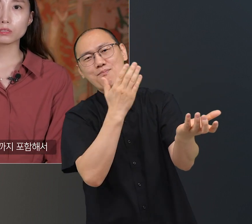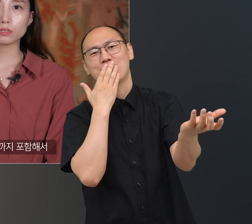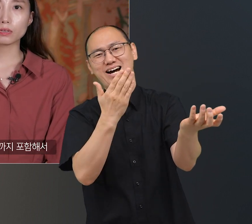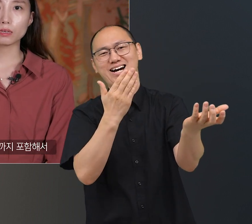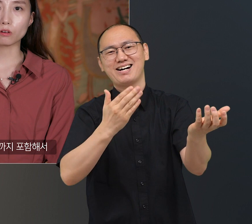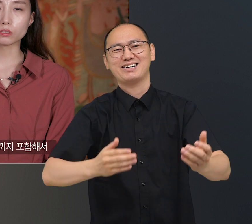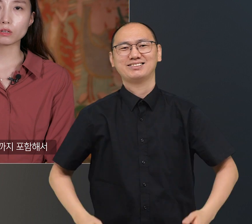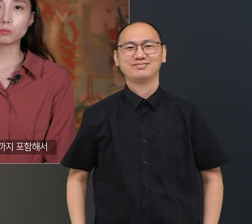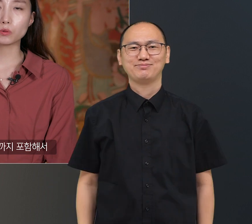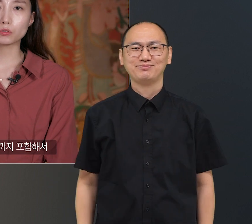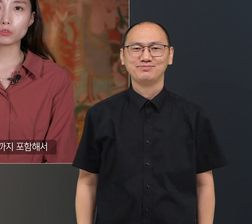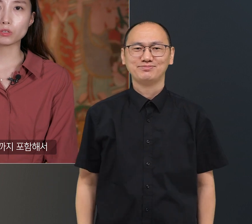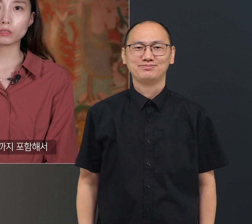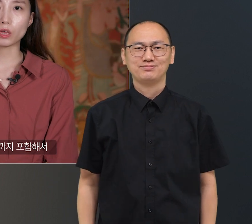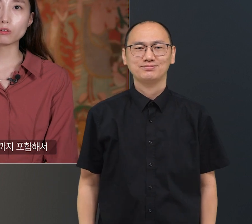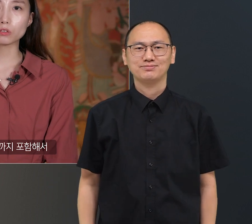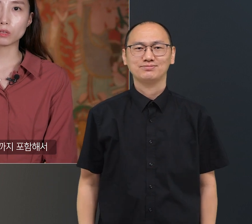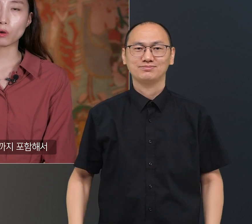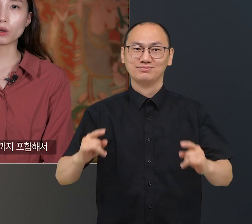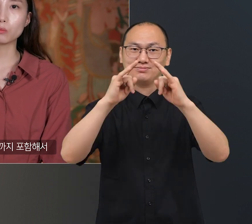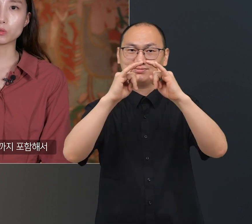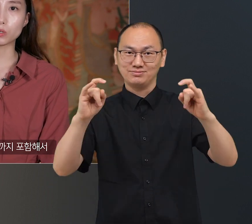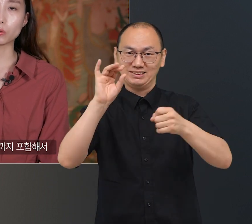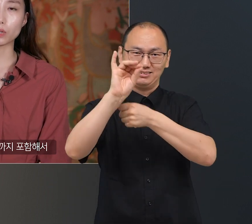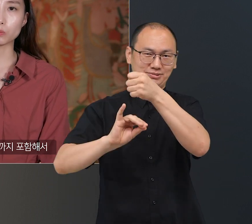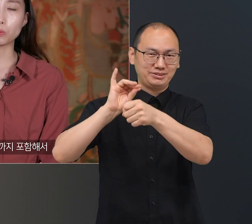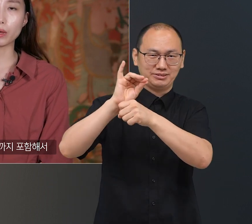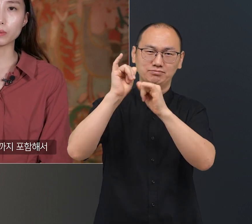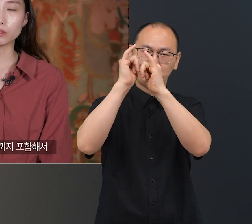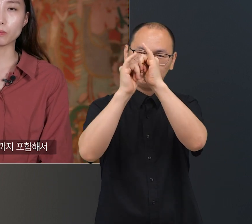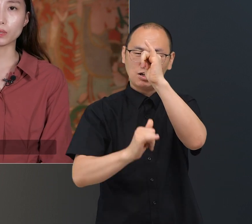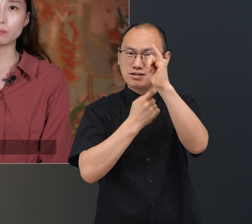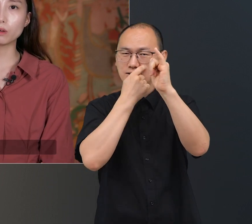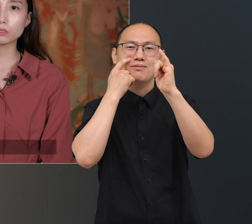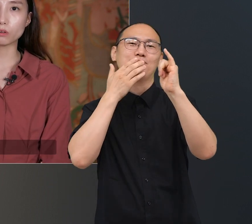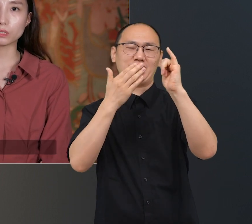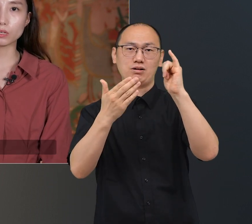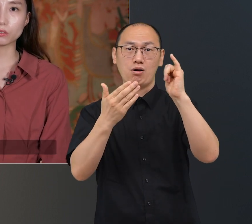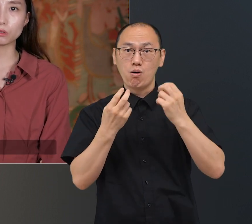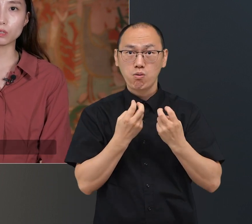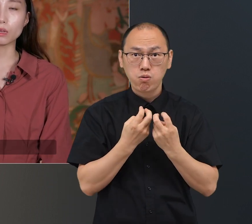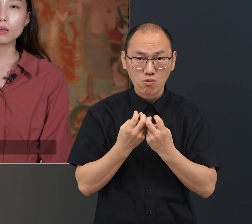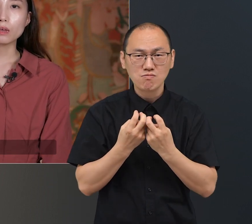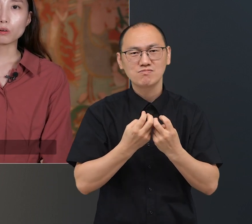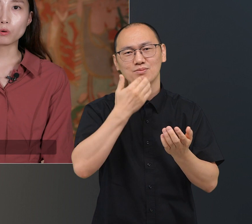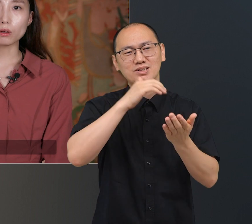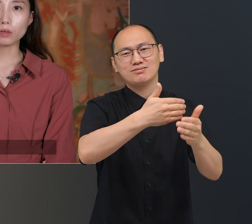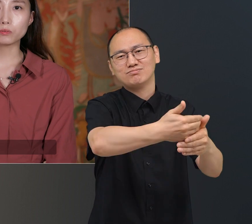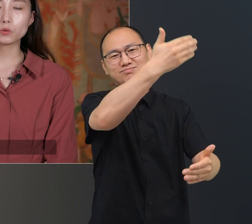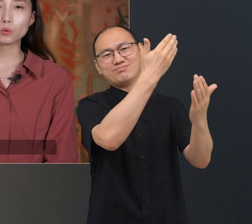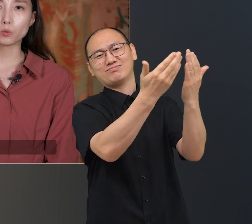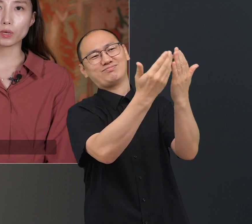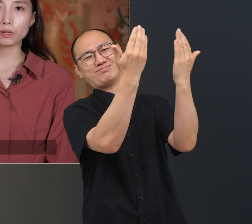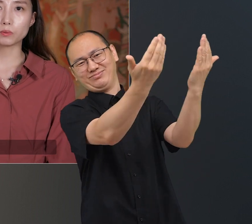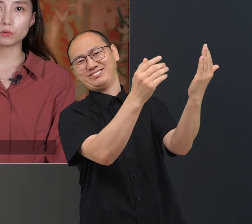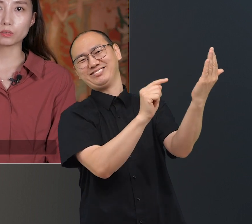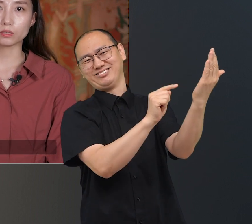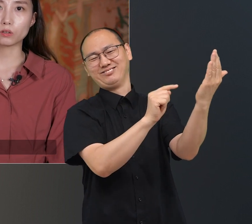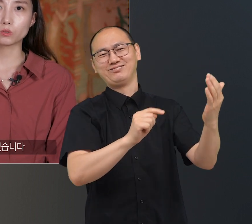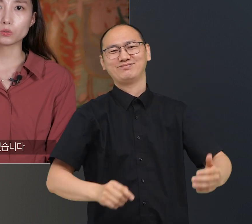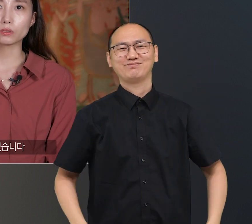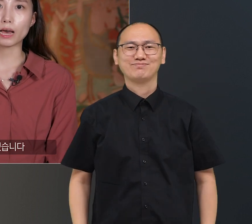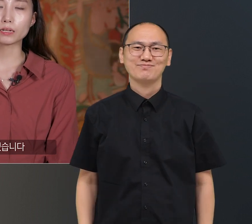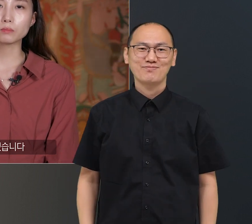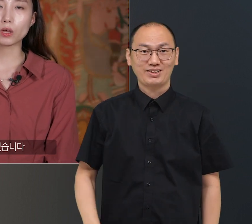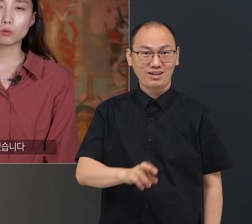천년고찰 수덕사의 역사를 보여주는 대웅전의 벽화 모사도까지 포함해서 이번 전시에서는 고려의 불교 공예를